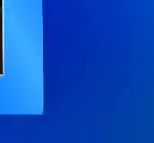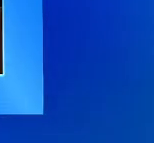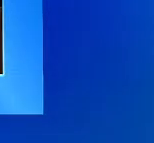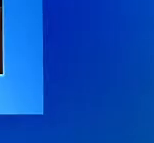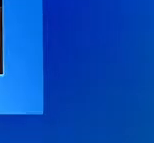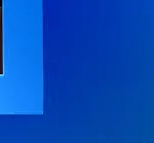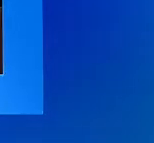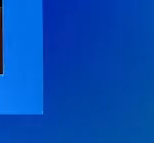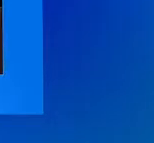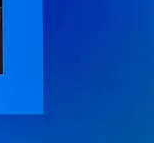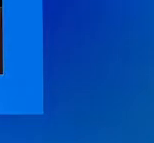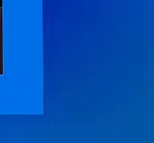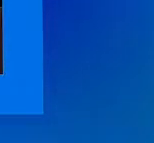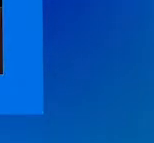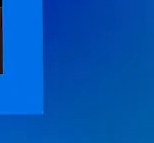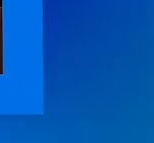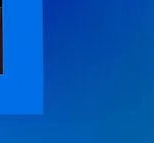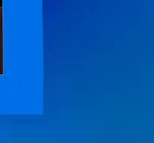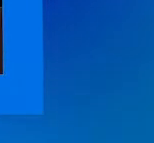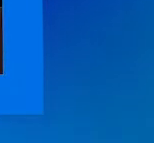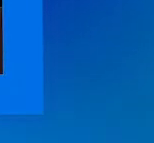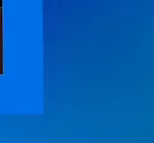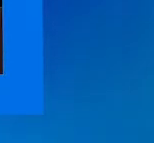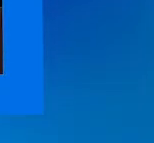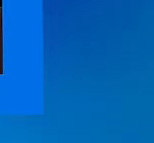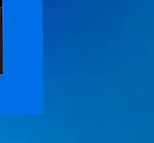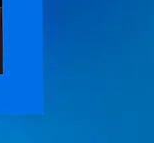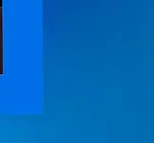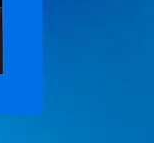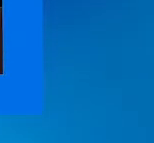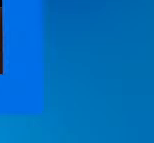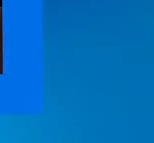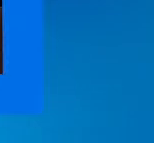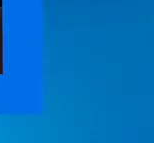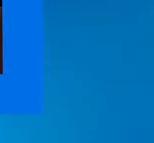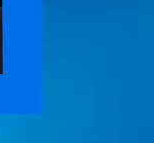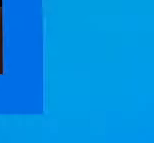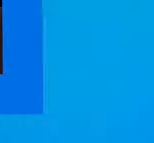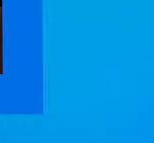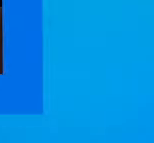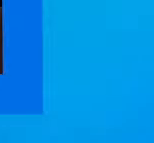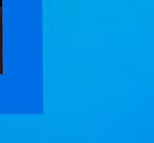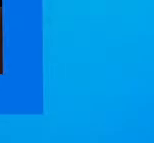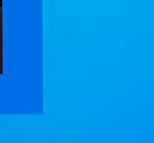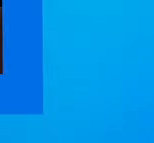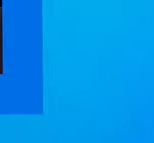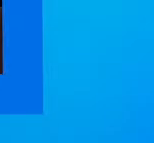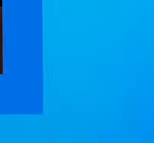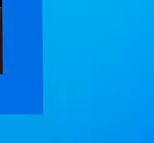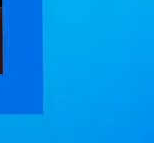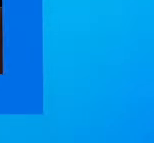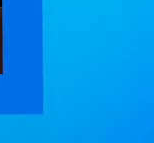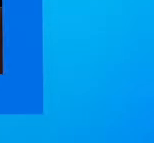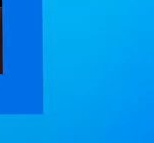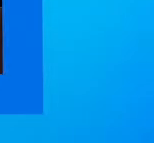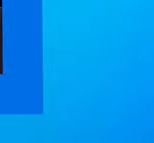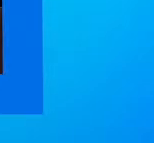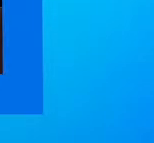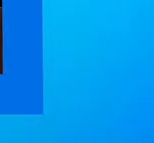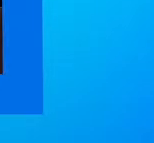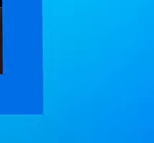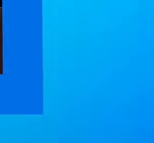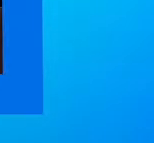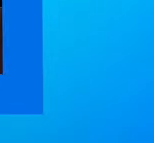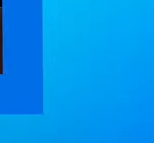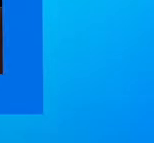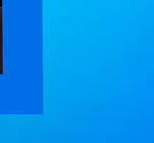tu briseras la colonne vertébale de nos ennemis béni soit ton saint nom sanctifié